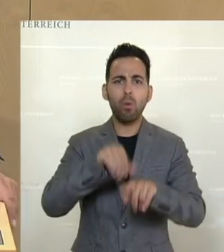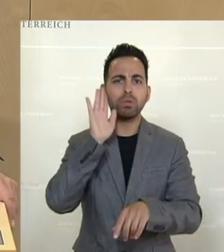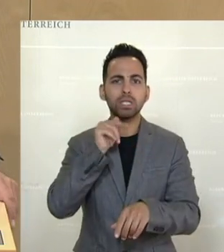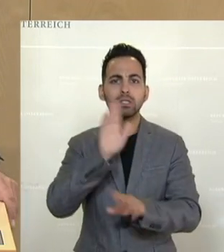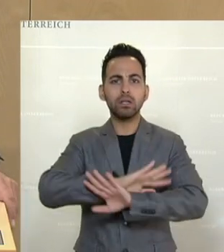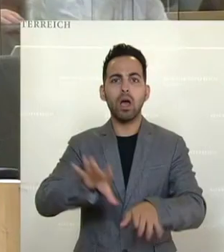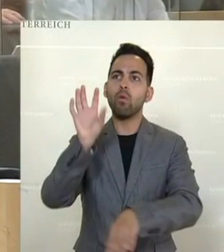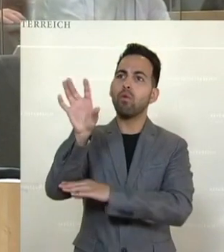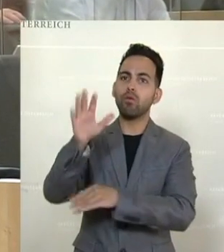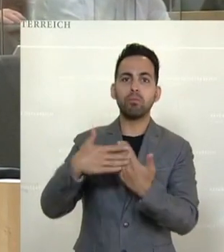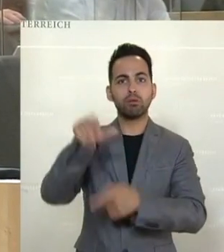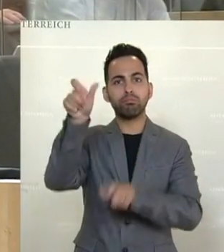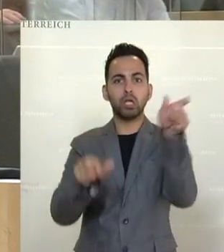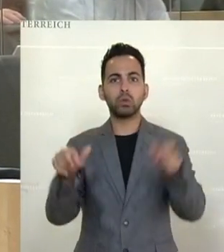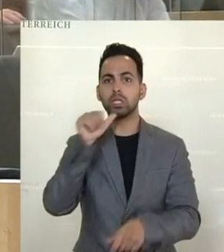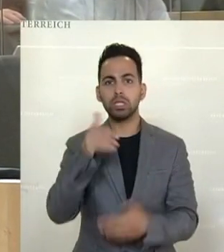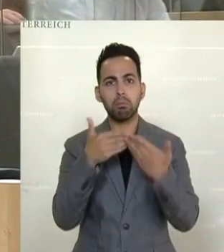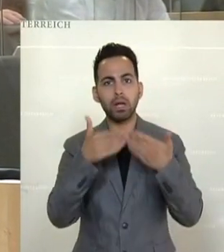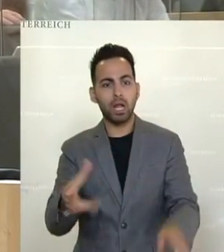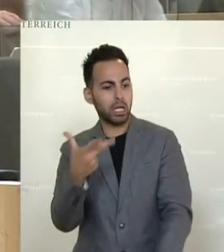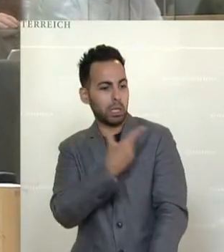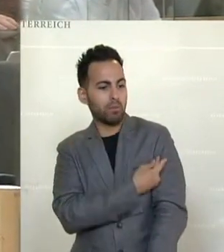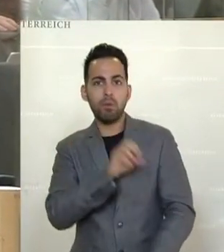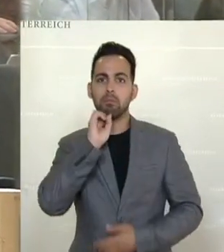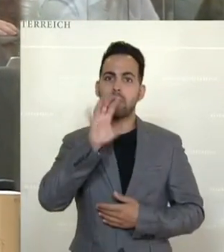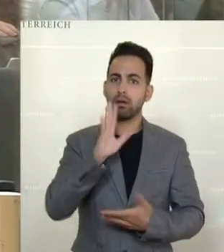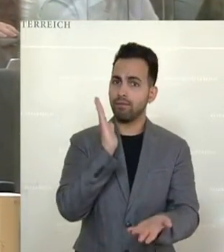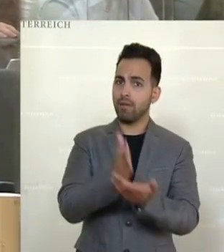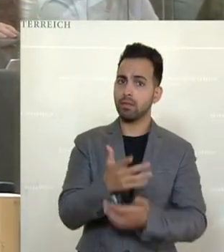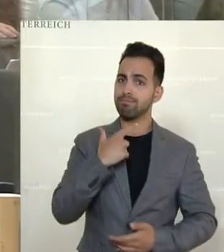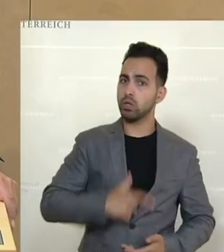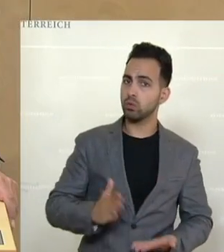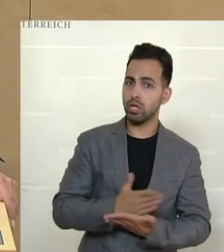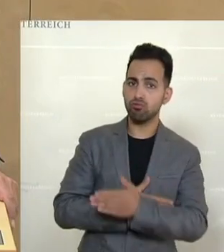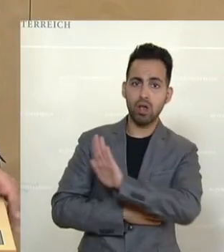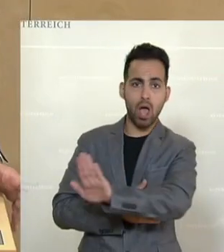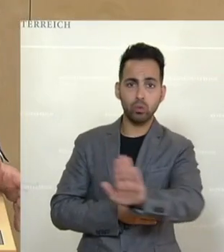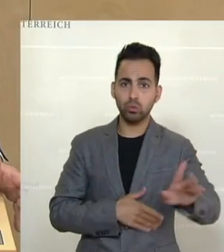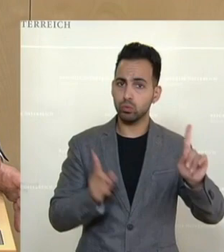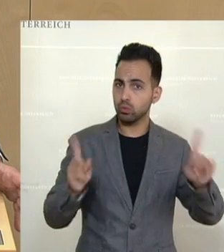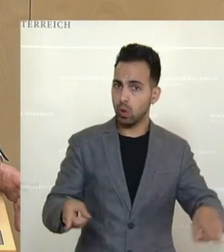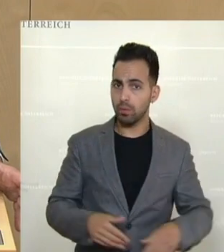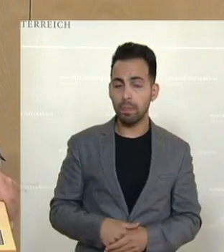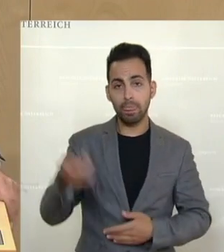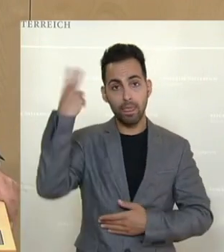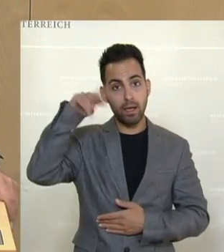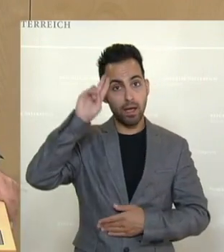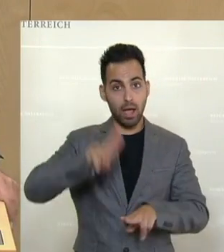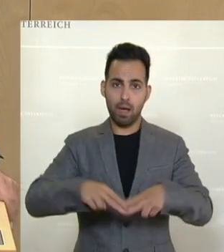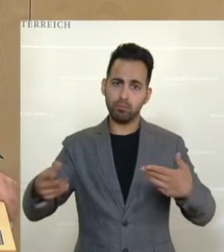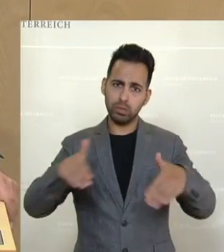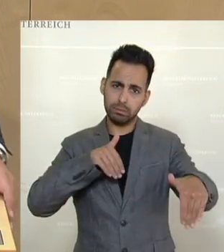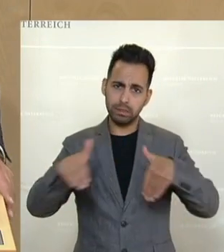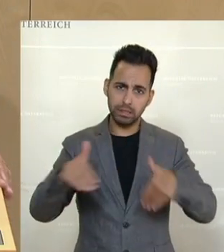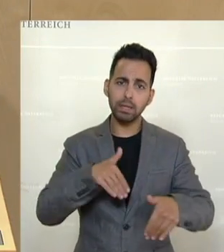wenn sie heute nicht bereit sind, sich impfen zu lassen. Denn das ist eine persönliche Entscheidung jedes Einzelnen. Herr Bundesminister, geben Sie